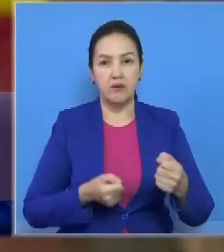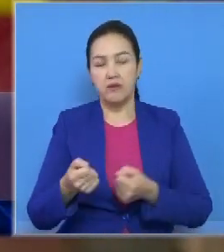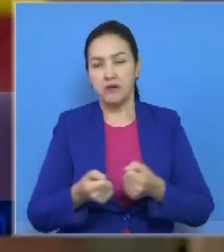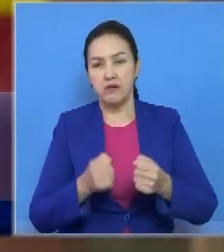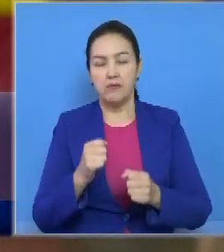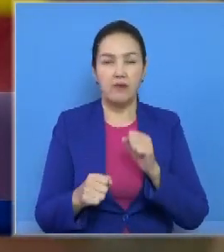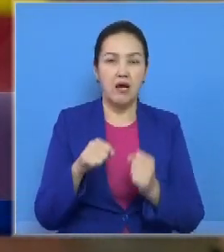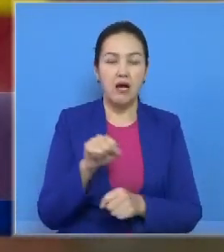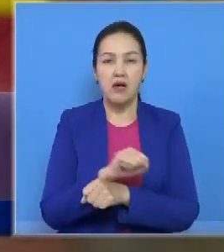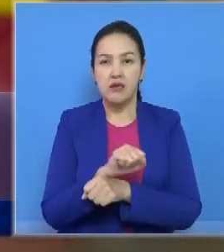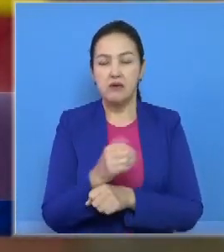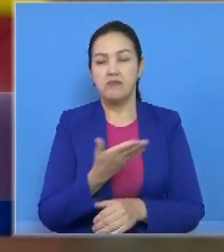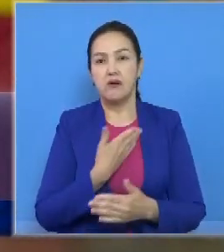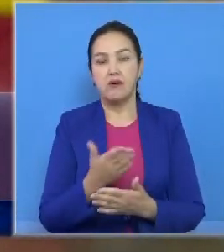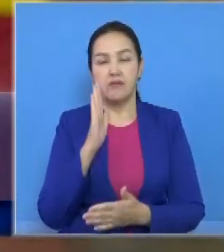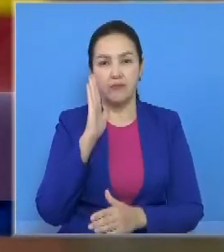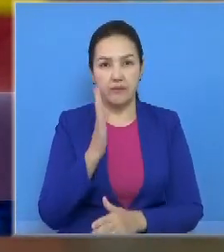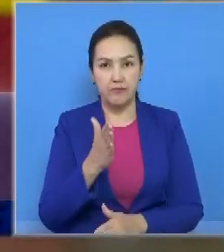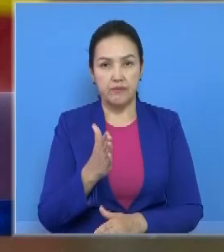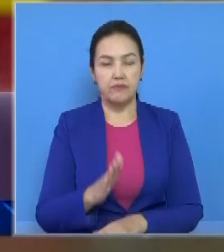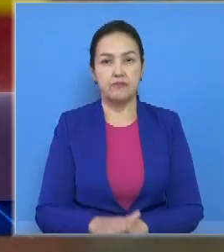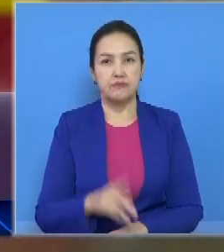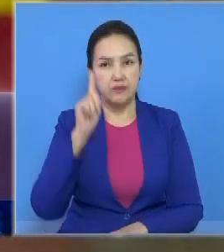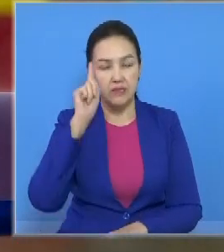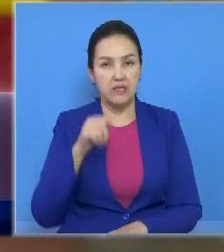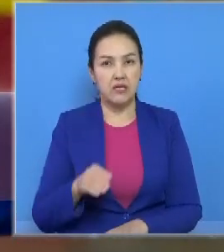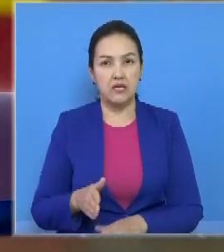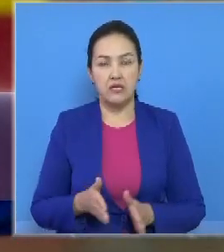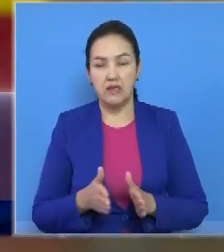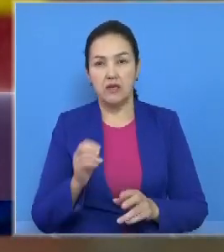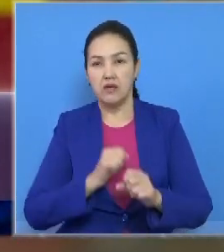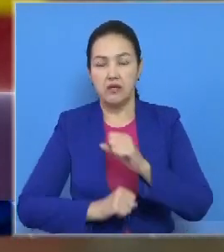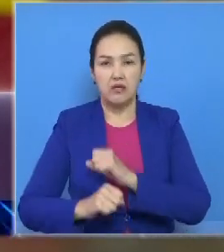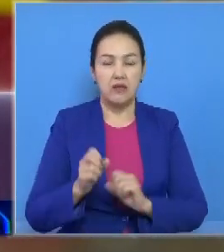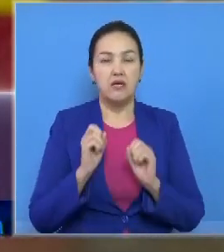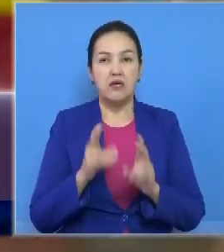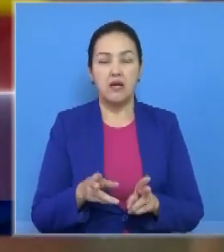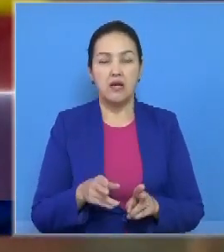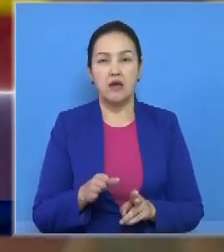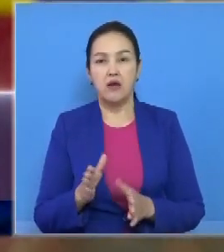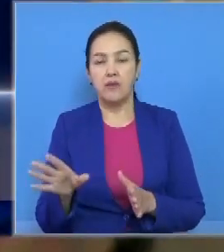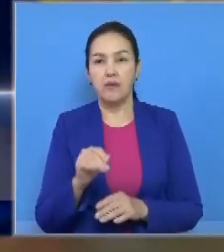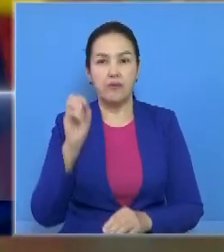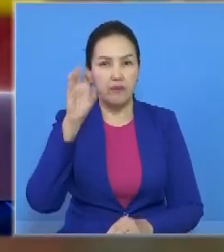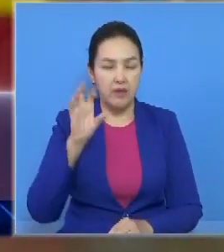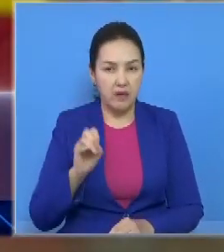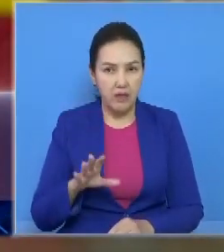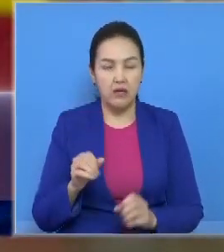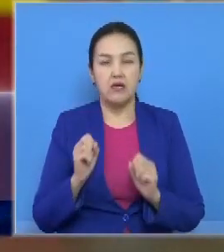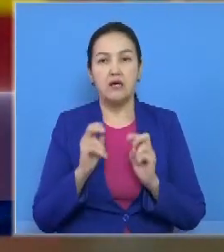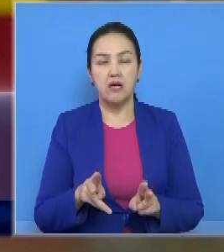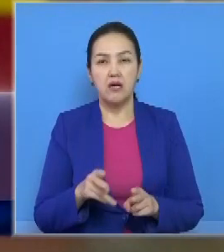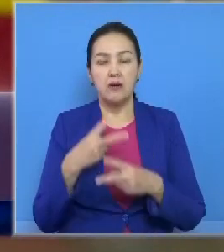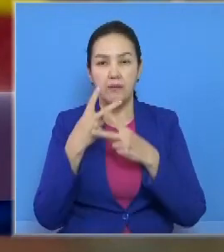машину, мы будем знать дорожные движения, как устроены светофоры,